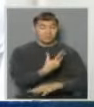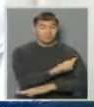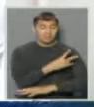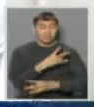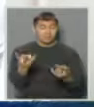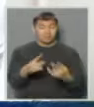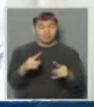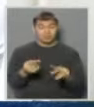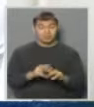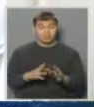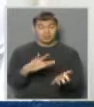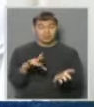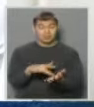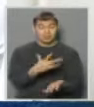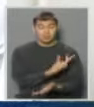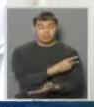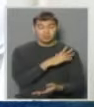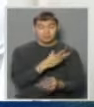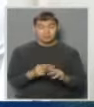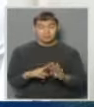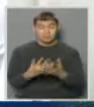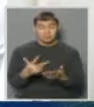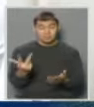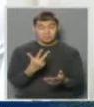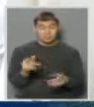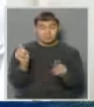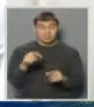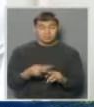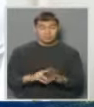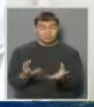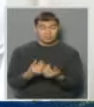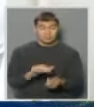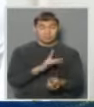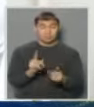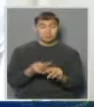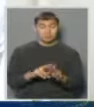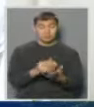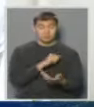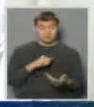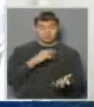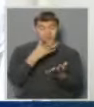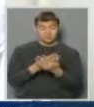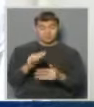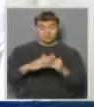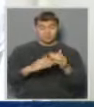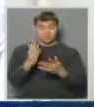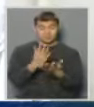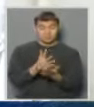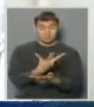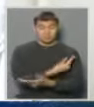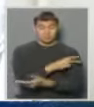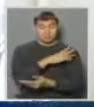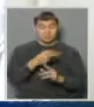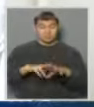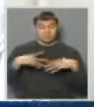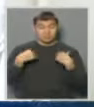баса қаладан соғып жатыр. Келді ма, келді ма Pfizer, самолет ұшып келіп алып кетейік дейді. Неге өзіміздің қолымызда тұрған вакцинаны біз қолданбаймыз? Сондықтан деніміз